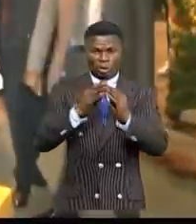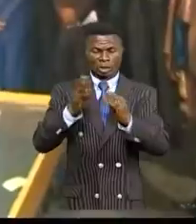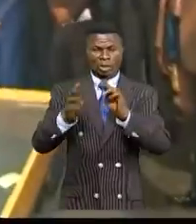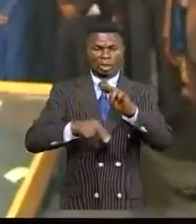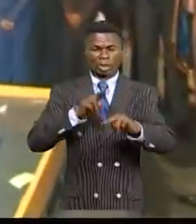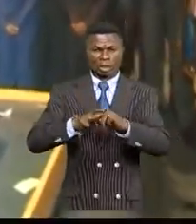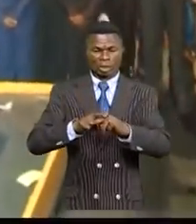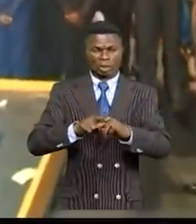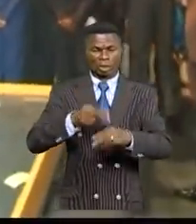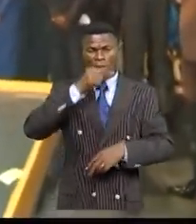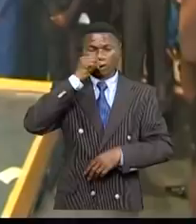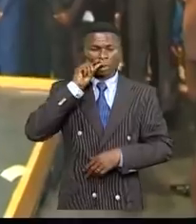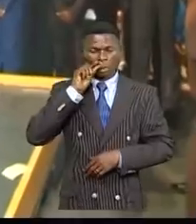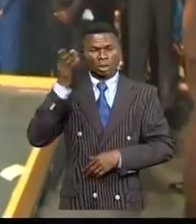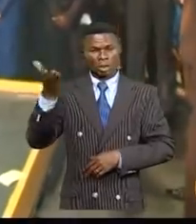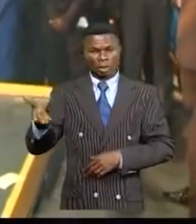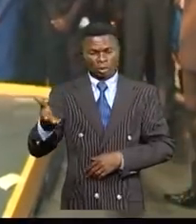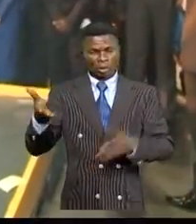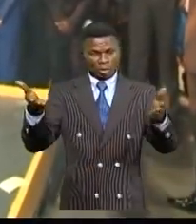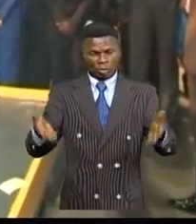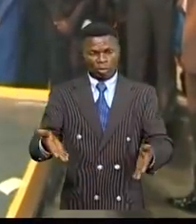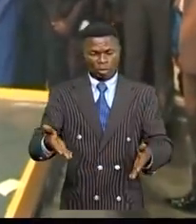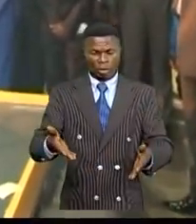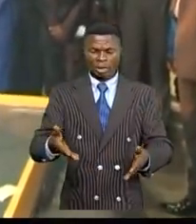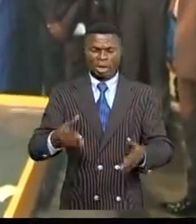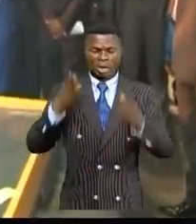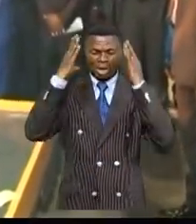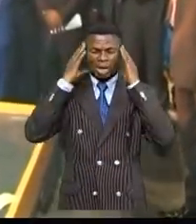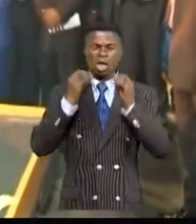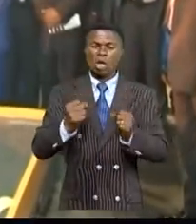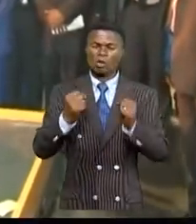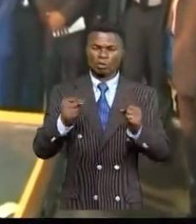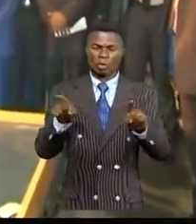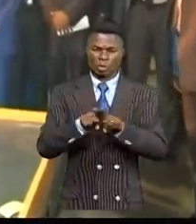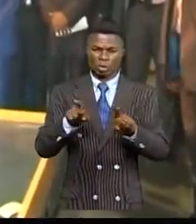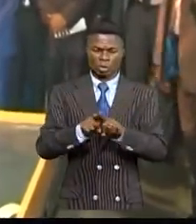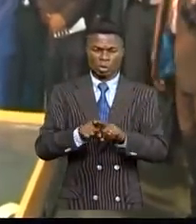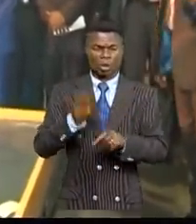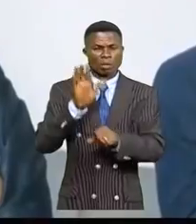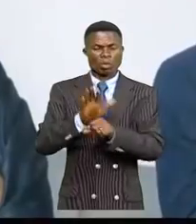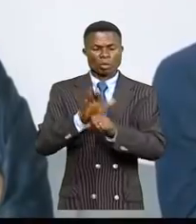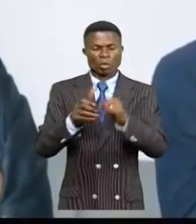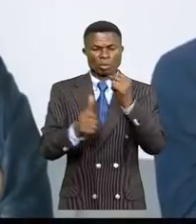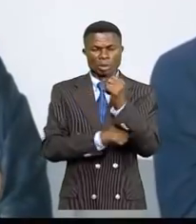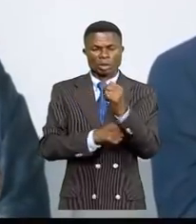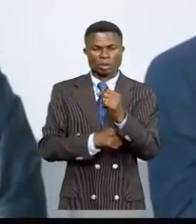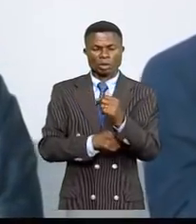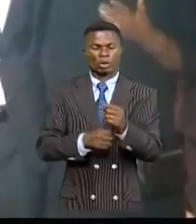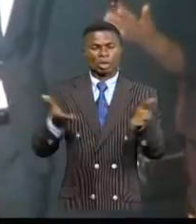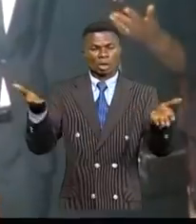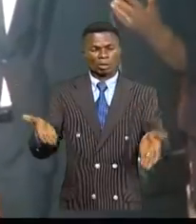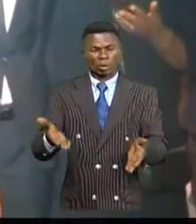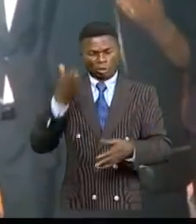nationale, Christophe Mboso Kodiakwanga, étaient inconsolables. De la même manière que de nombreuses personnalités qui ont